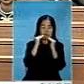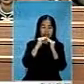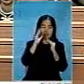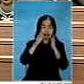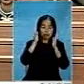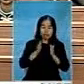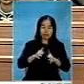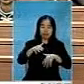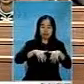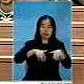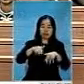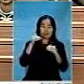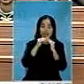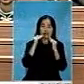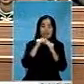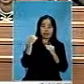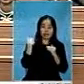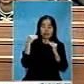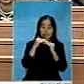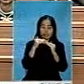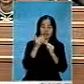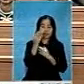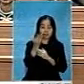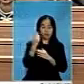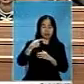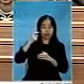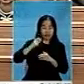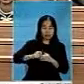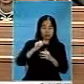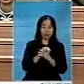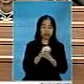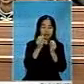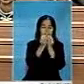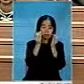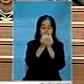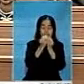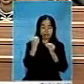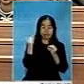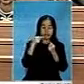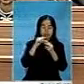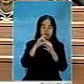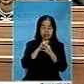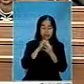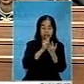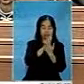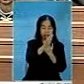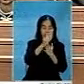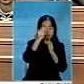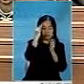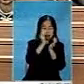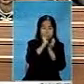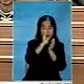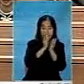นที่จะร้องต่อศาลรัฐธรรมนูญโดยผ่านกระบวนการอัยการสูงสุ